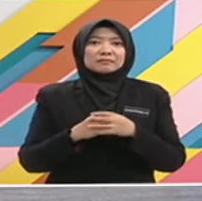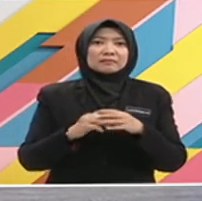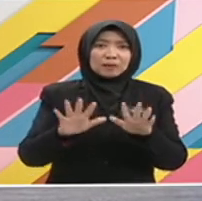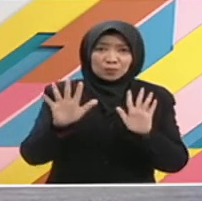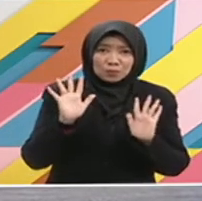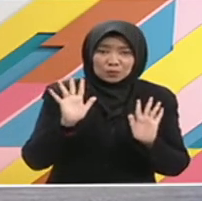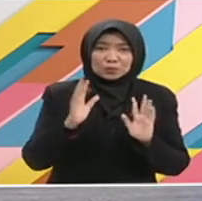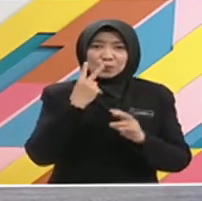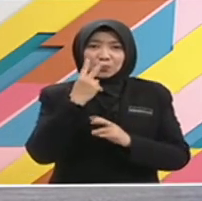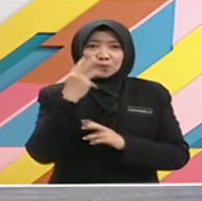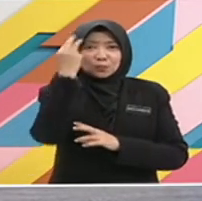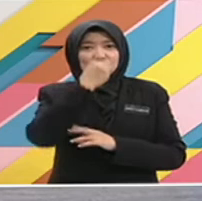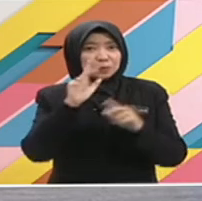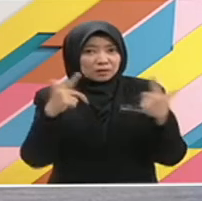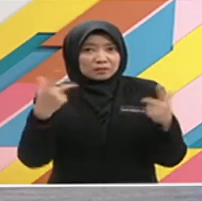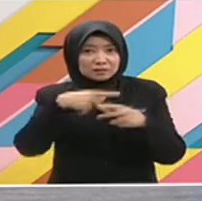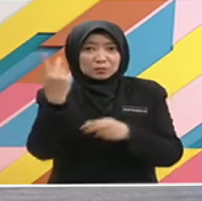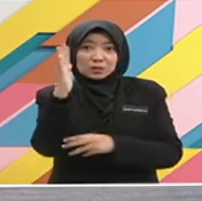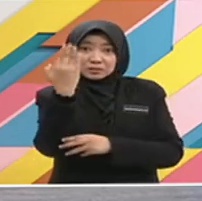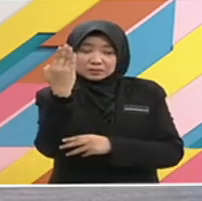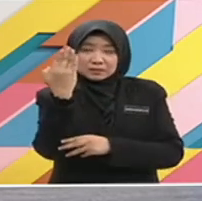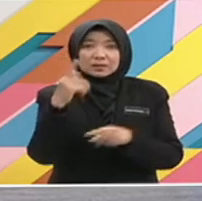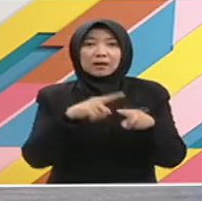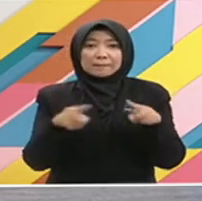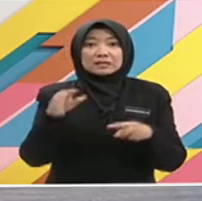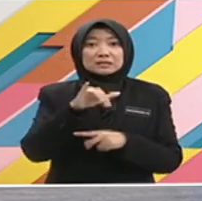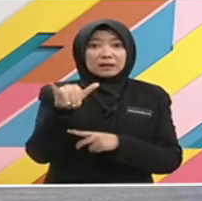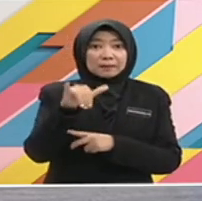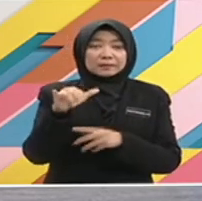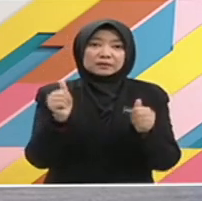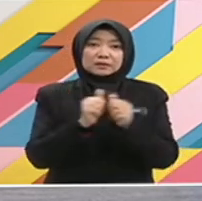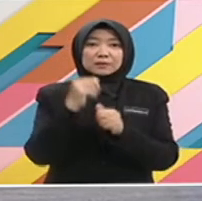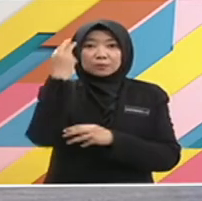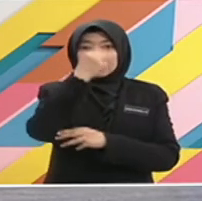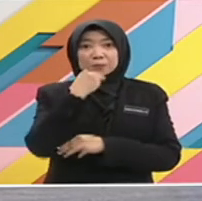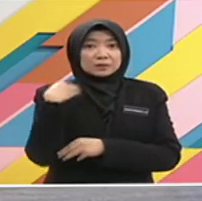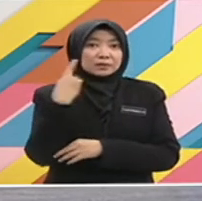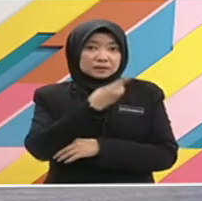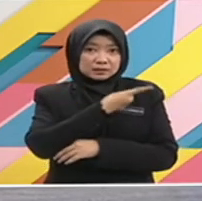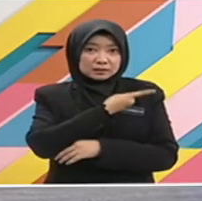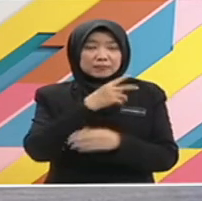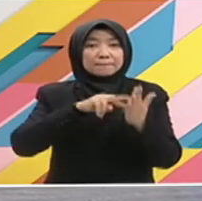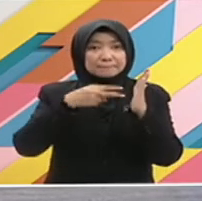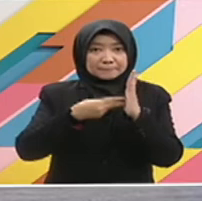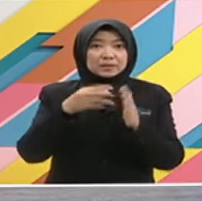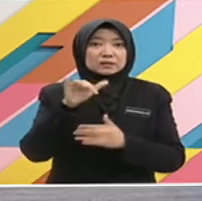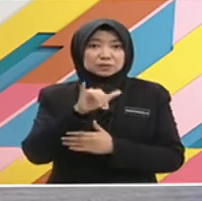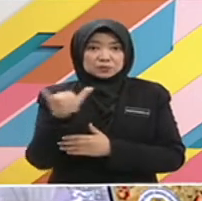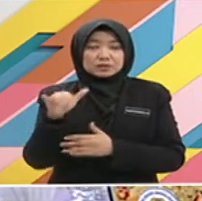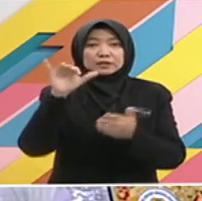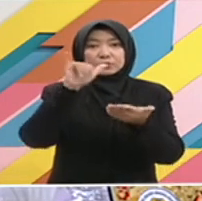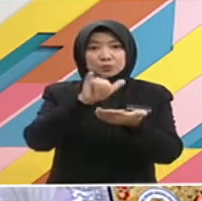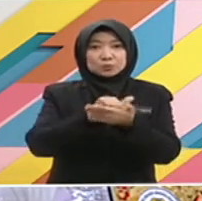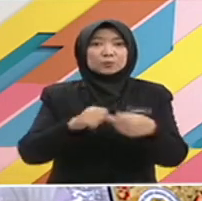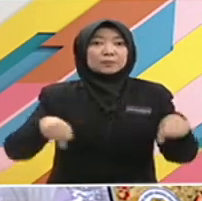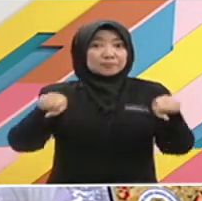tu. Jadi itulah imbangan simetri, apa yang kita nampak itu sama. Di kedua-dua belah bahagian kiri dan kanan ataupun atas